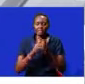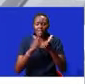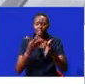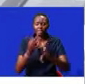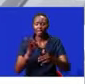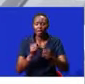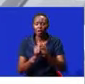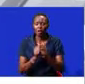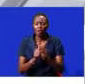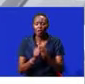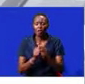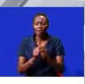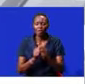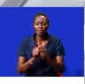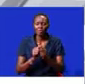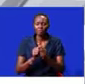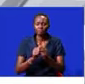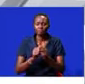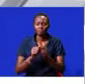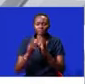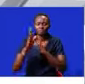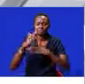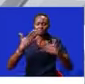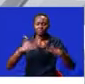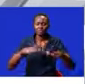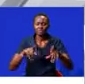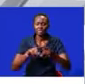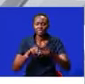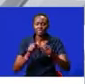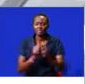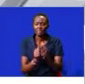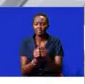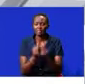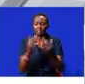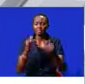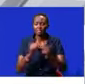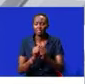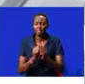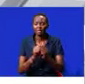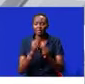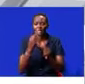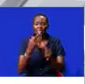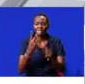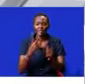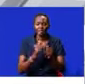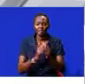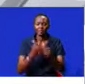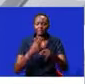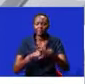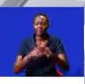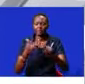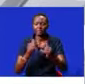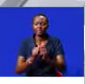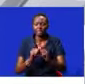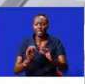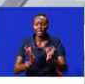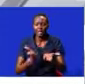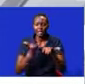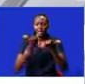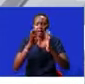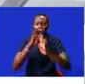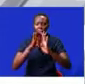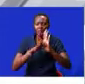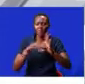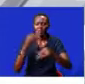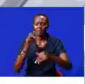Francis Ogola. Romo noendo mabende nitiere e telo mare mar 32 imo mar jiwo chenro goeko mago